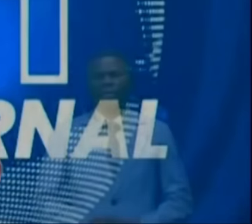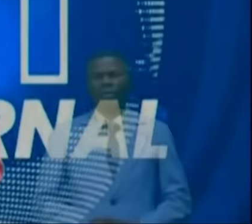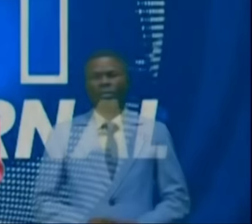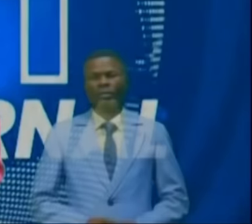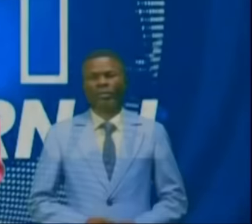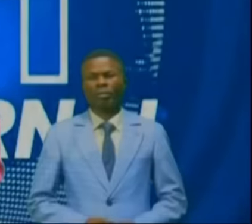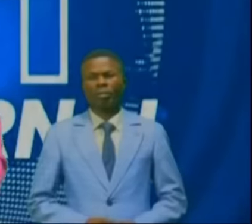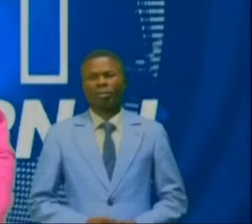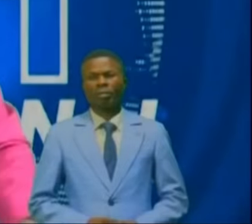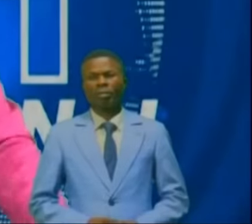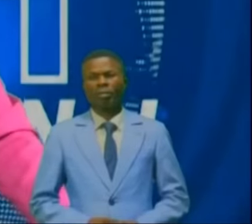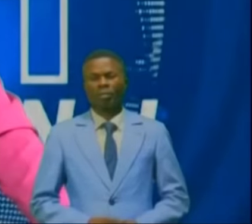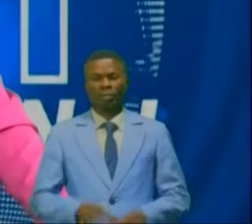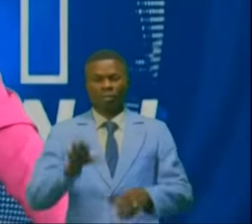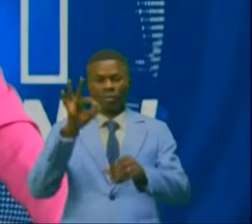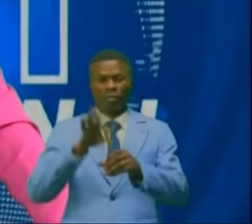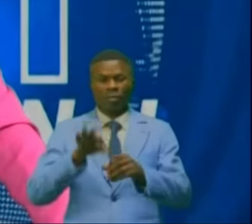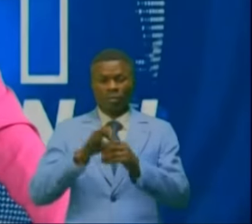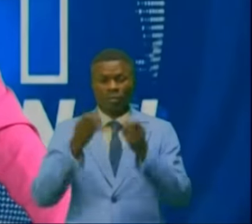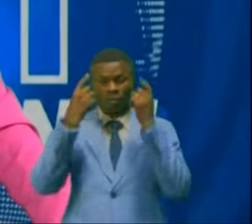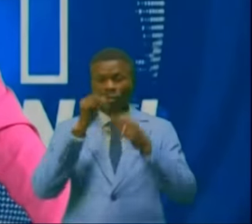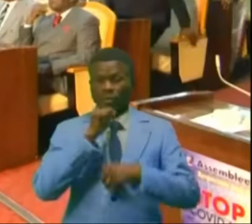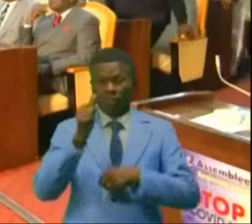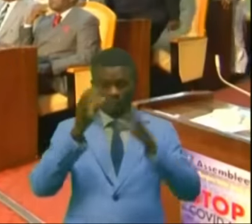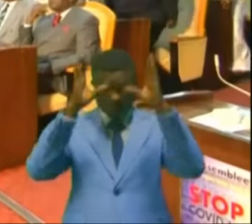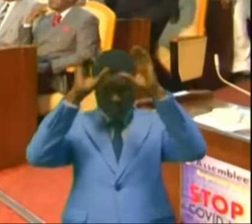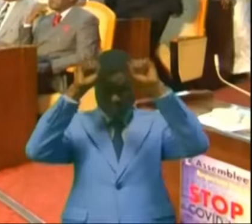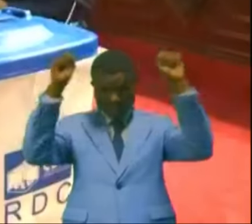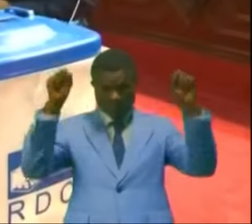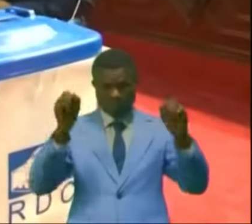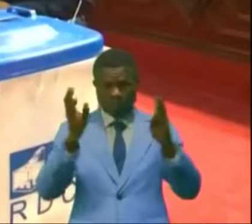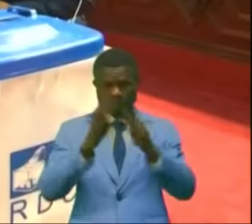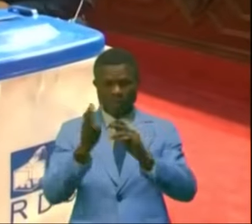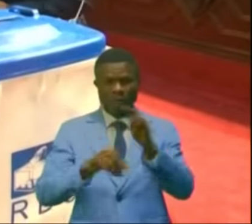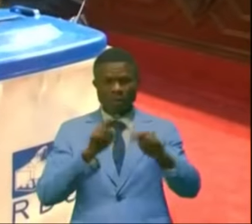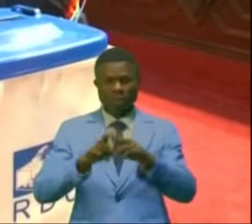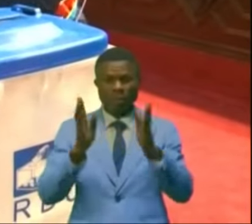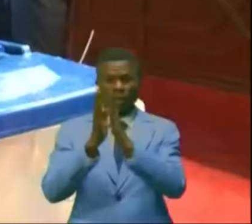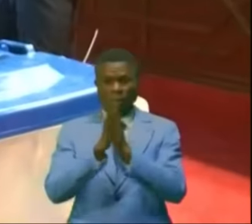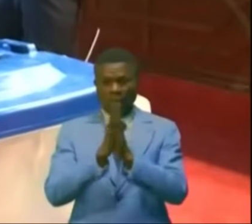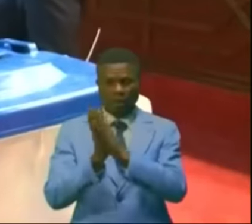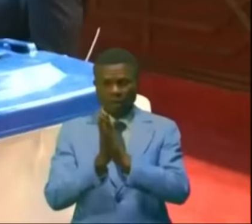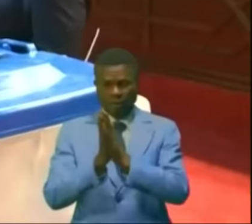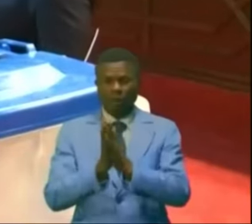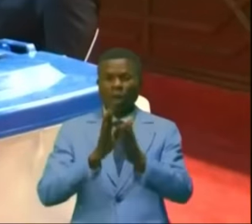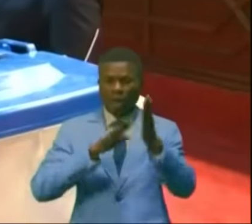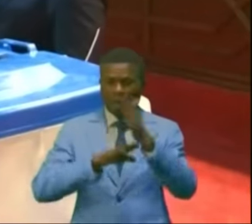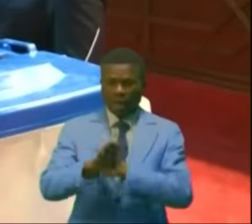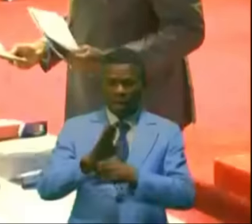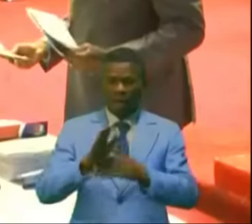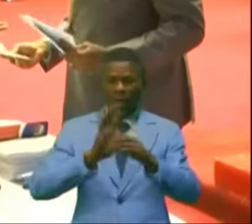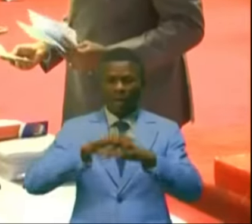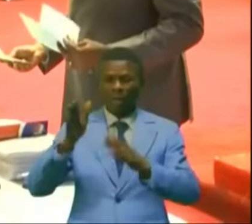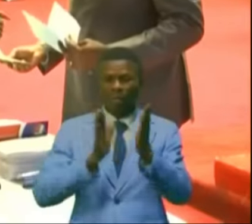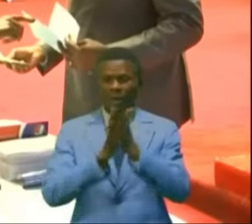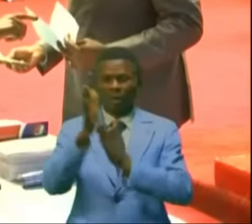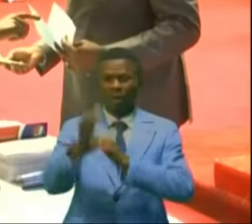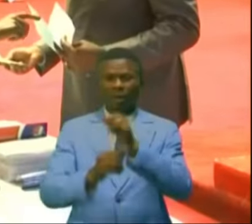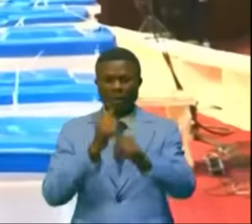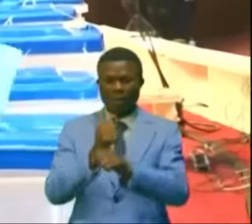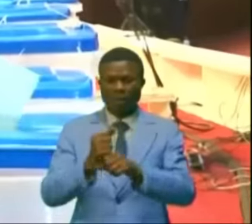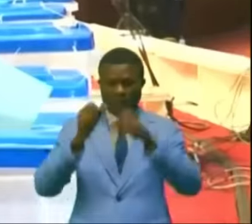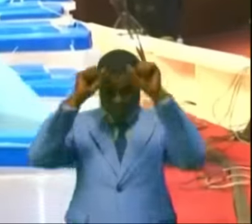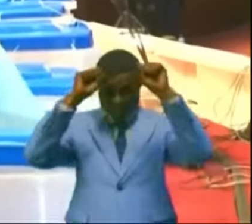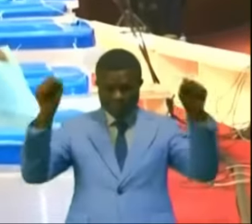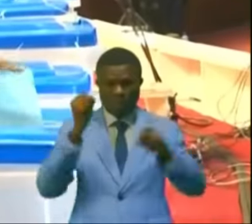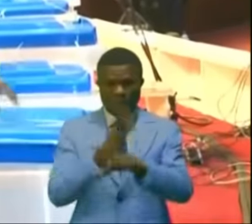de l'actualité, élu sans surprise président de l'Assemblée nationale, Vital Kamerhe signe son comeback 15 ans après. Le bureau définitif installé